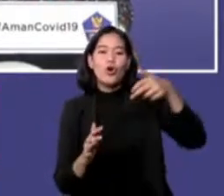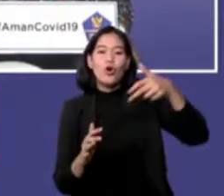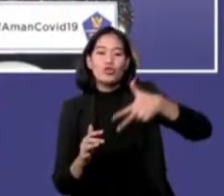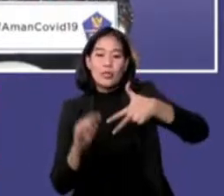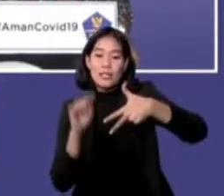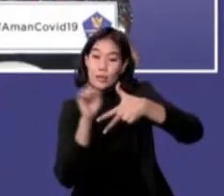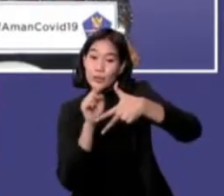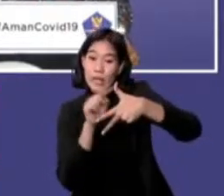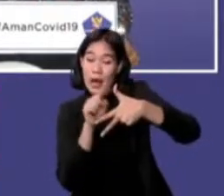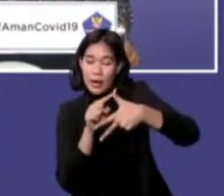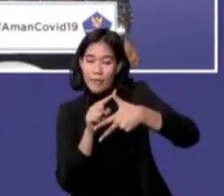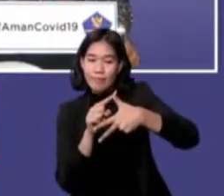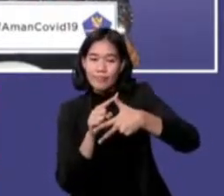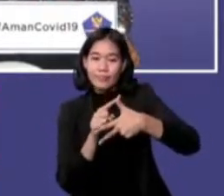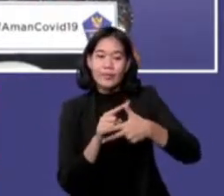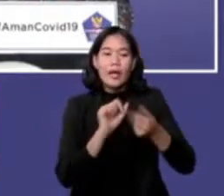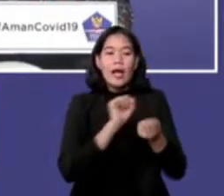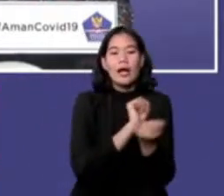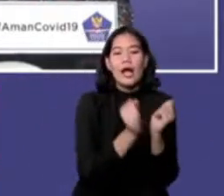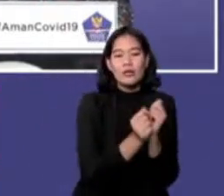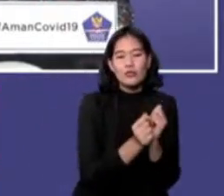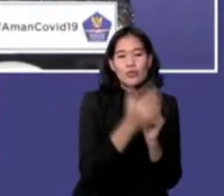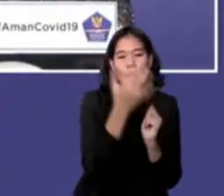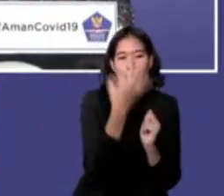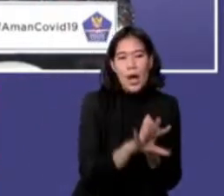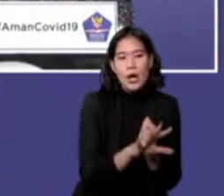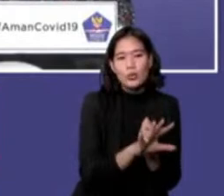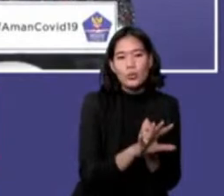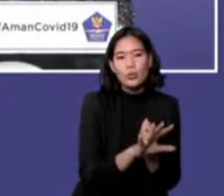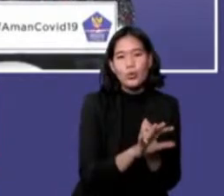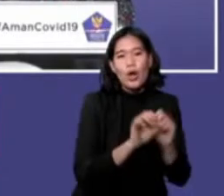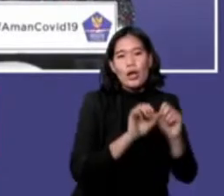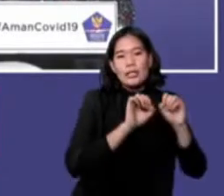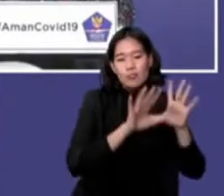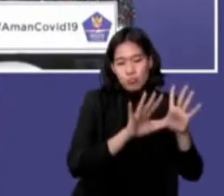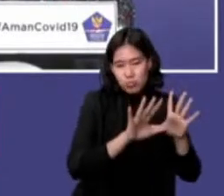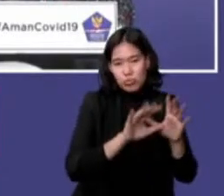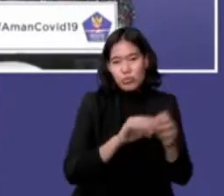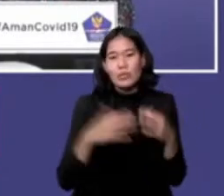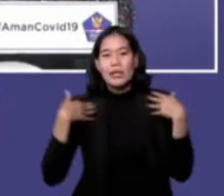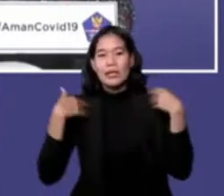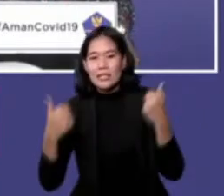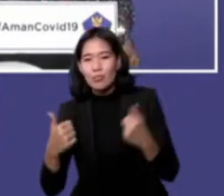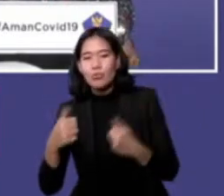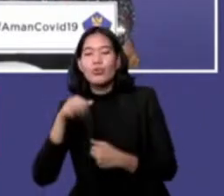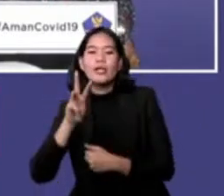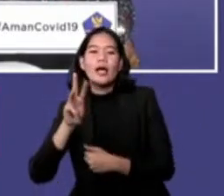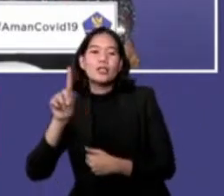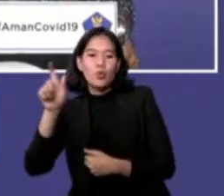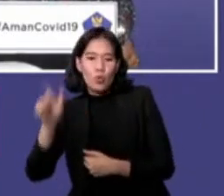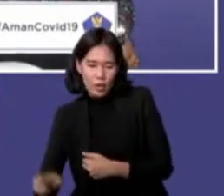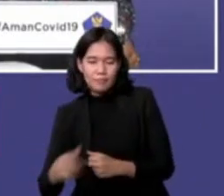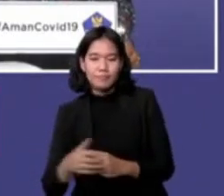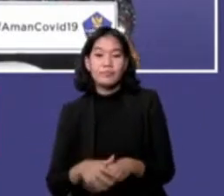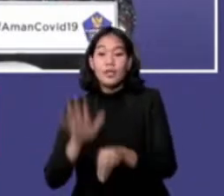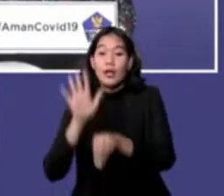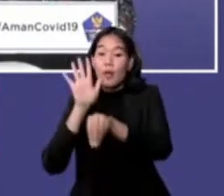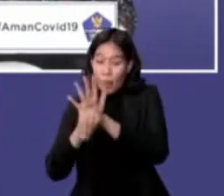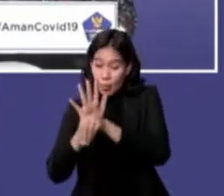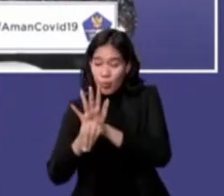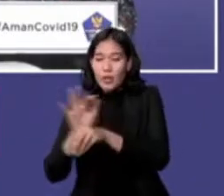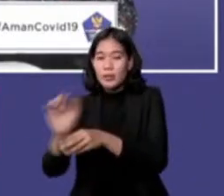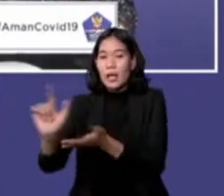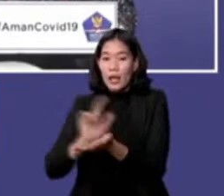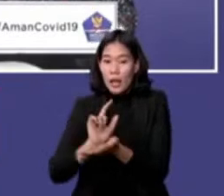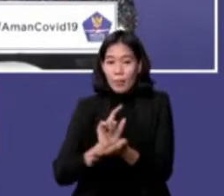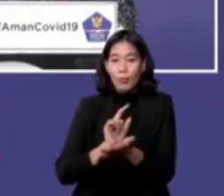Utara, hari ini melaporkan 10 kasus baru dan 31 sembuh. Kemudian Provinsi Papua, hari